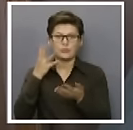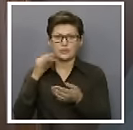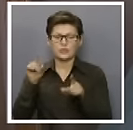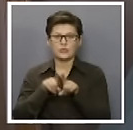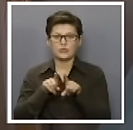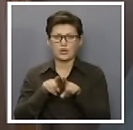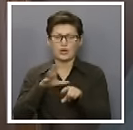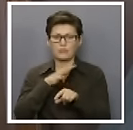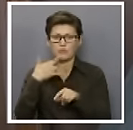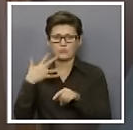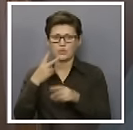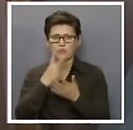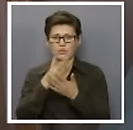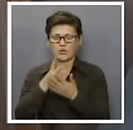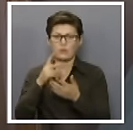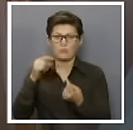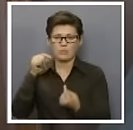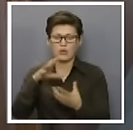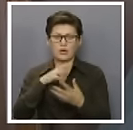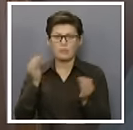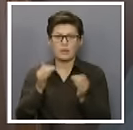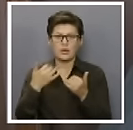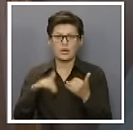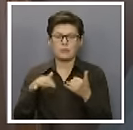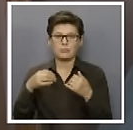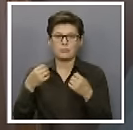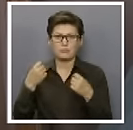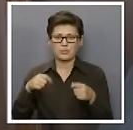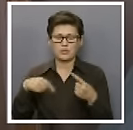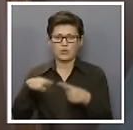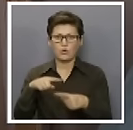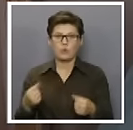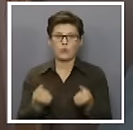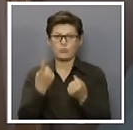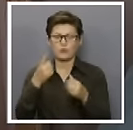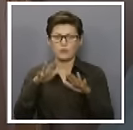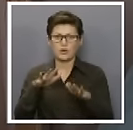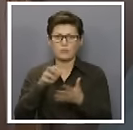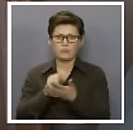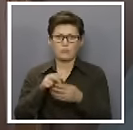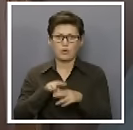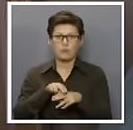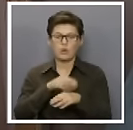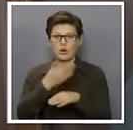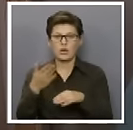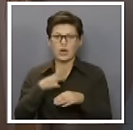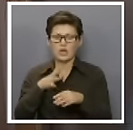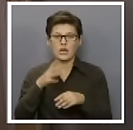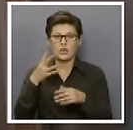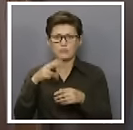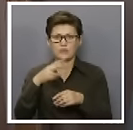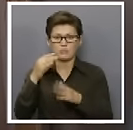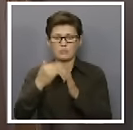Алматы қаласы көптеген көрсеткіш бойынша шағын және орта бизнесті қолдау бойынша бірінші орында алады. Бұл көрсеткішті жол картасы